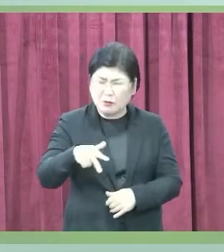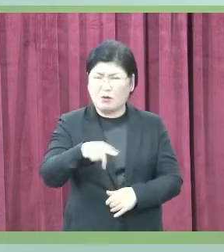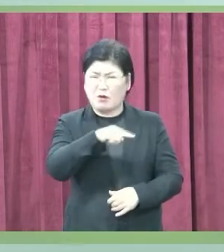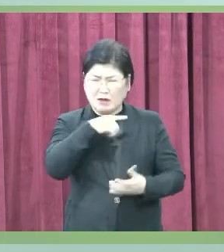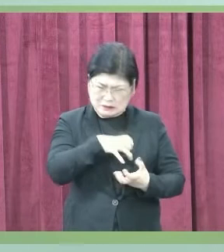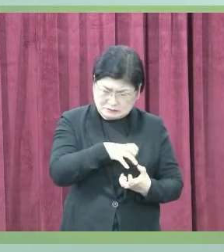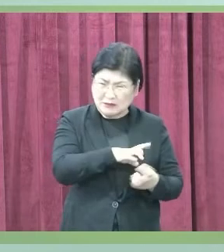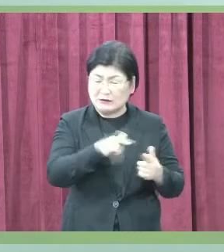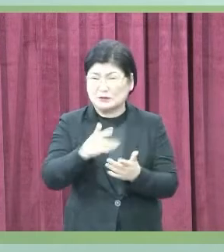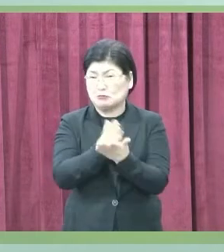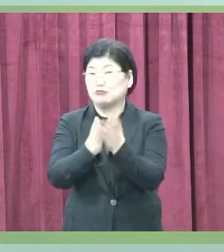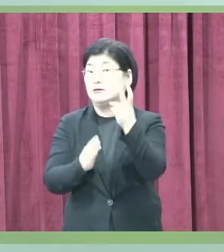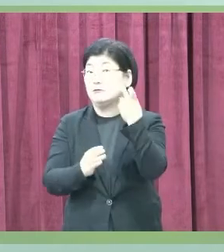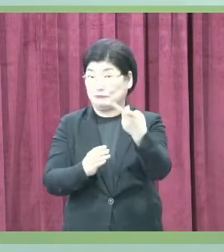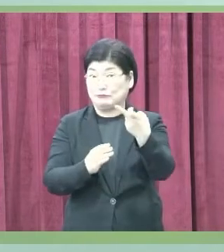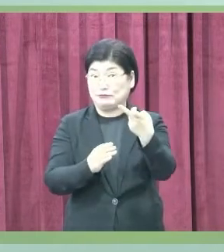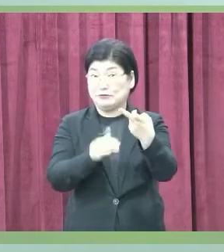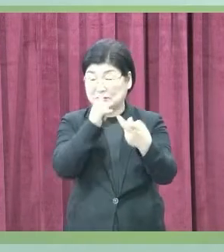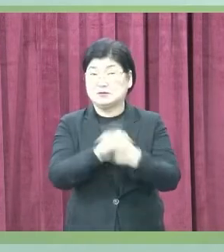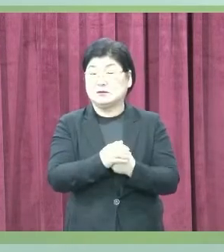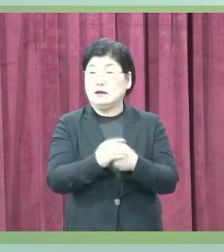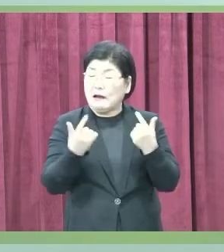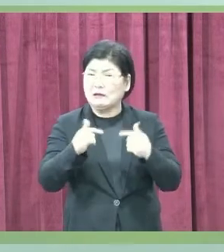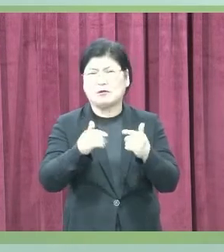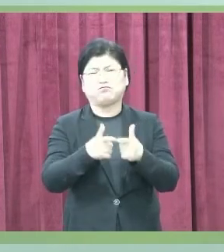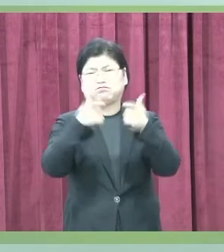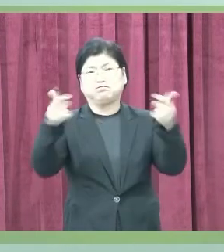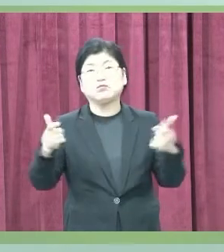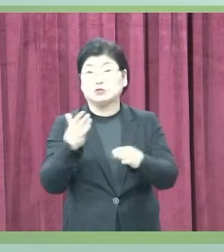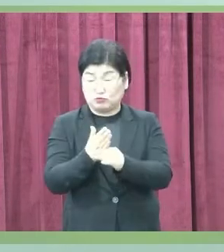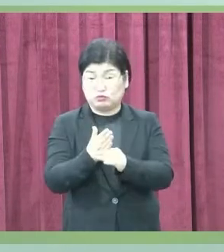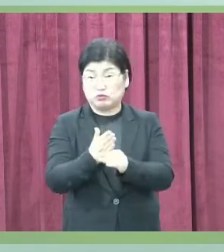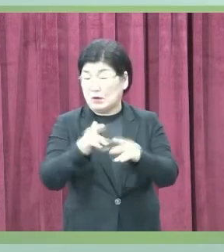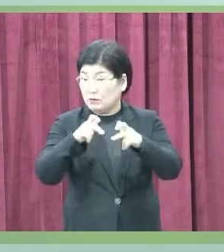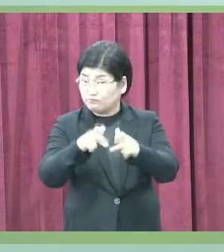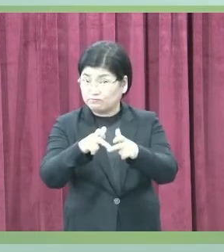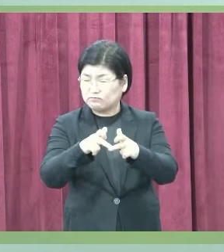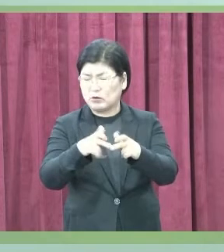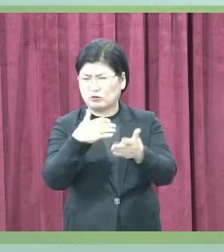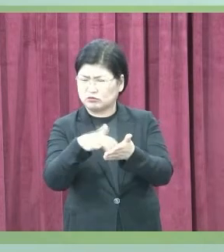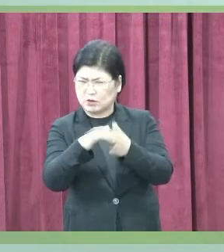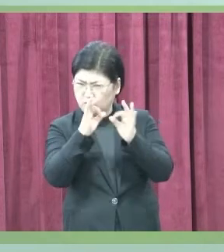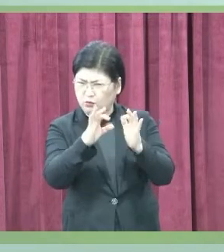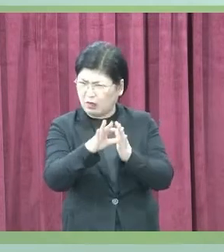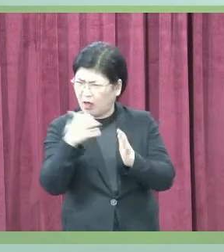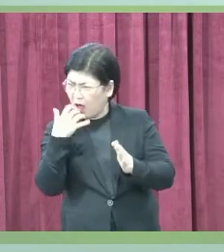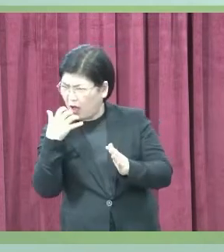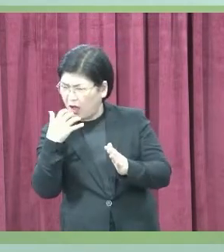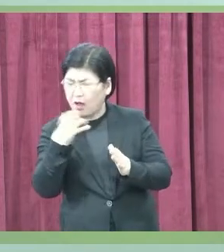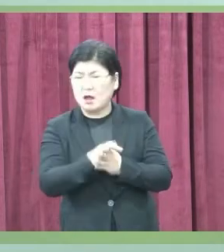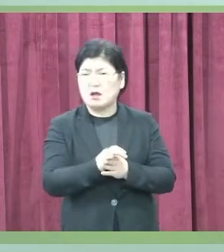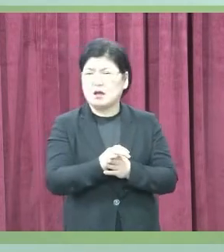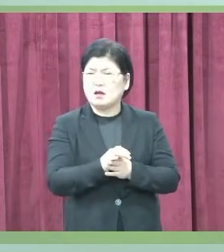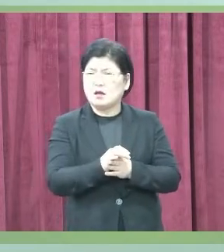12가지입니다. 만성질환 유병률이 12가지를 보면 매년 증가하고 있고요. 장애인 대비 비장애인 대비